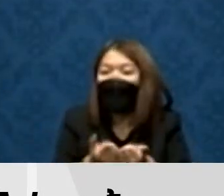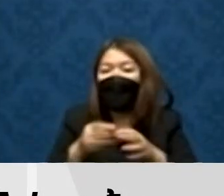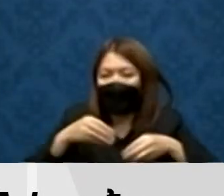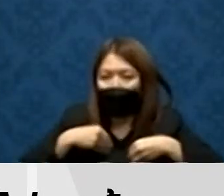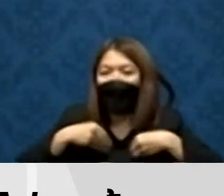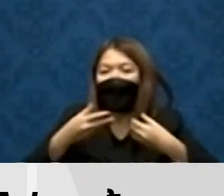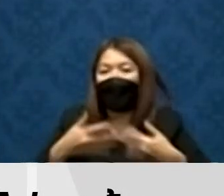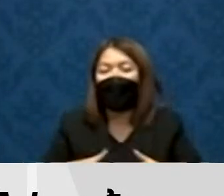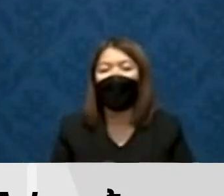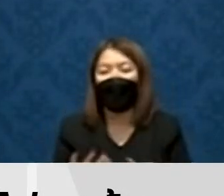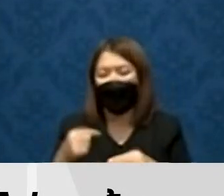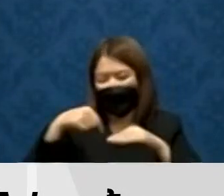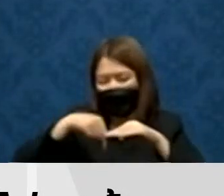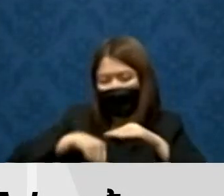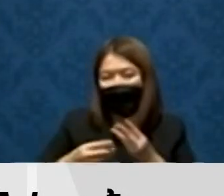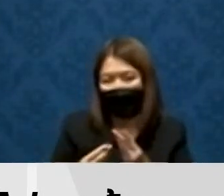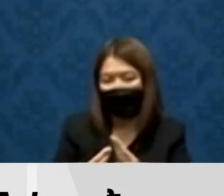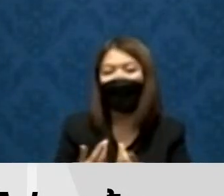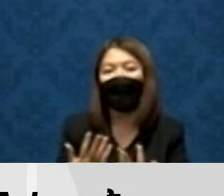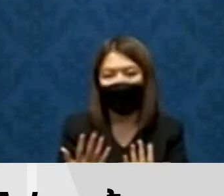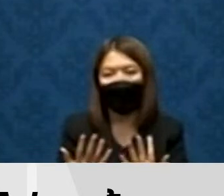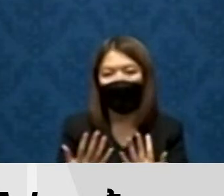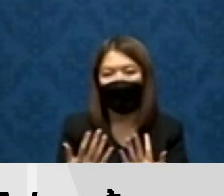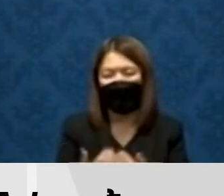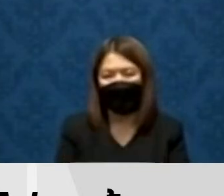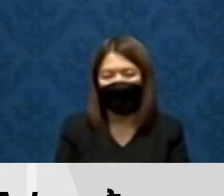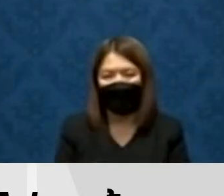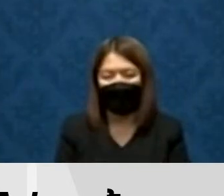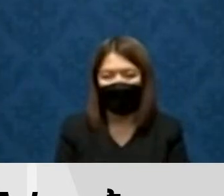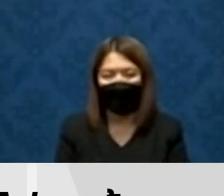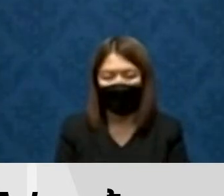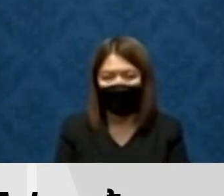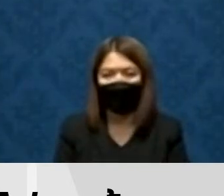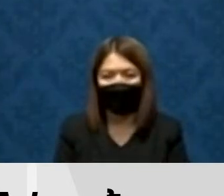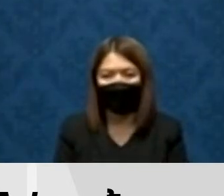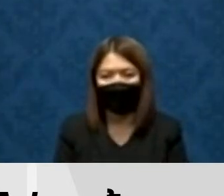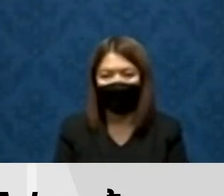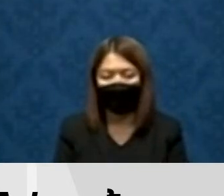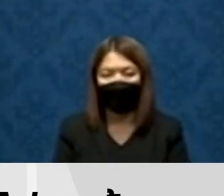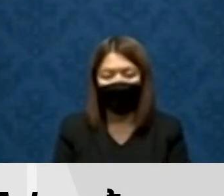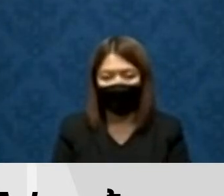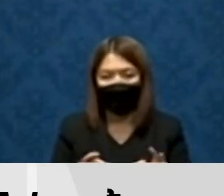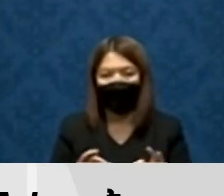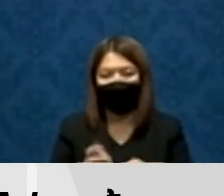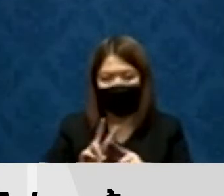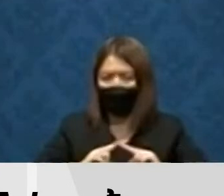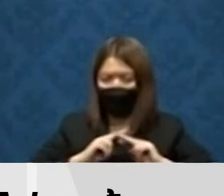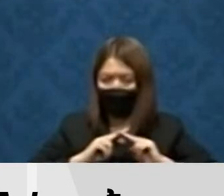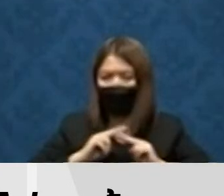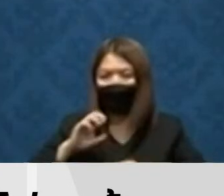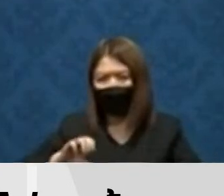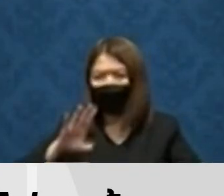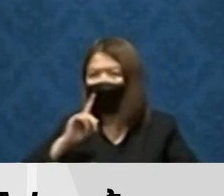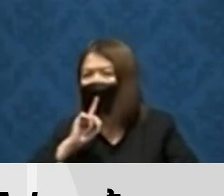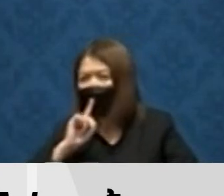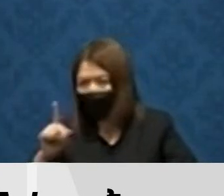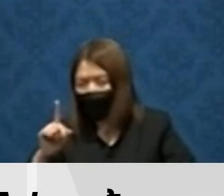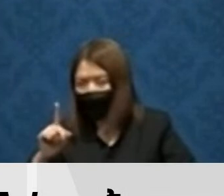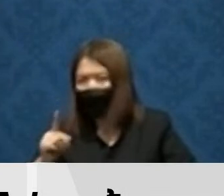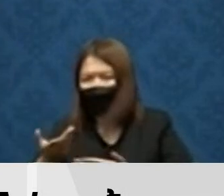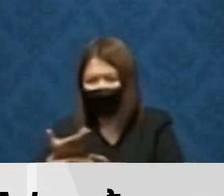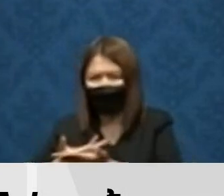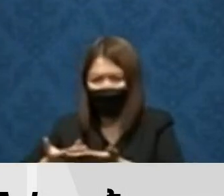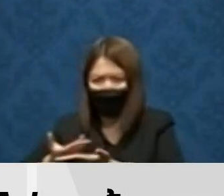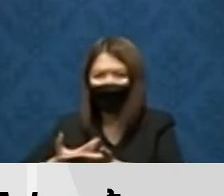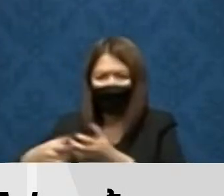อนปริศนานันทกุลเนี่ยนะฮะและคุณสุภชัยใจสมุทรเองคุณสุภชัยเป็นคุณสุภชัยใจสมุทรไม่ใช่คุณสุภชัยโพสุดีอยู่พักเดีย